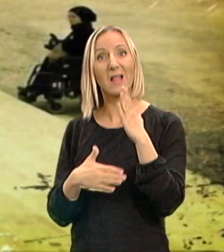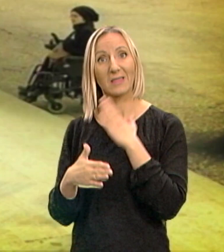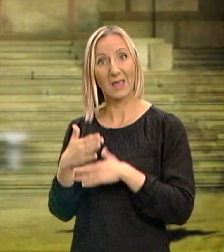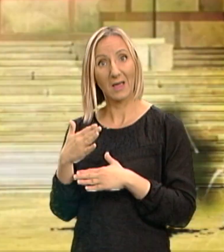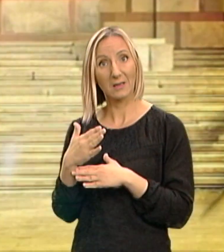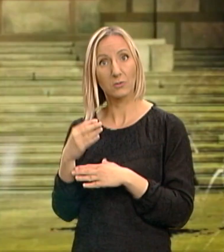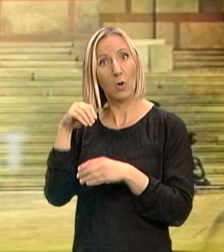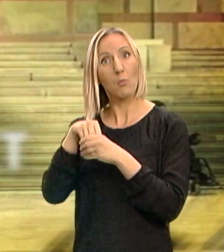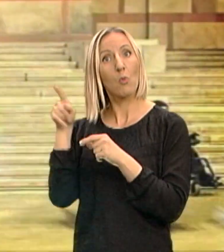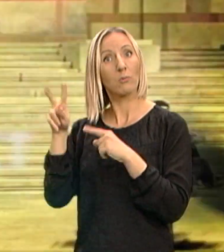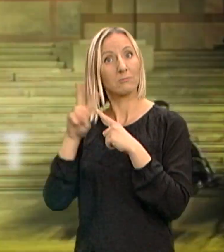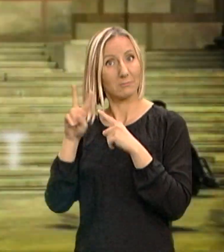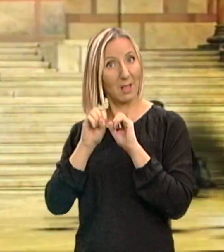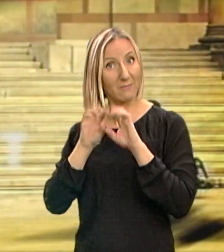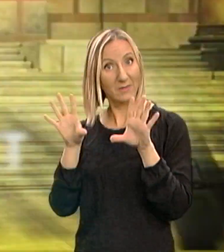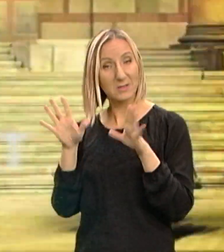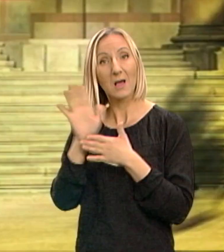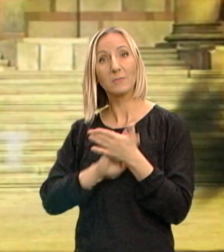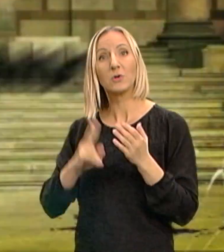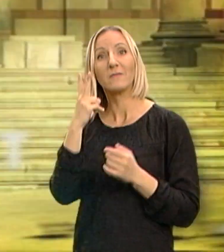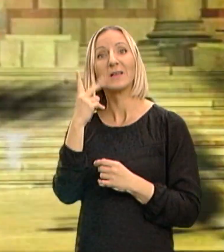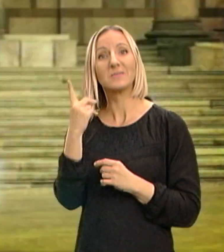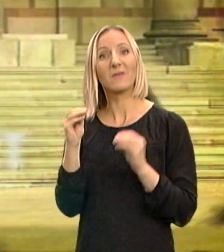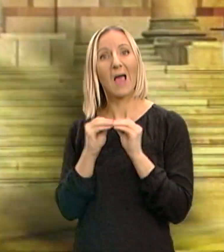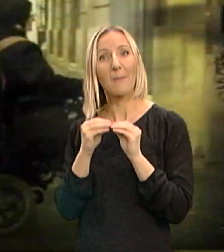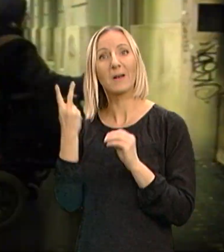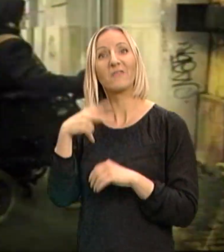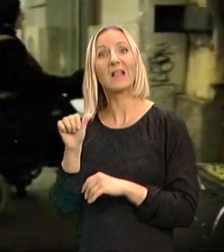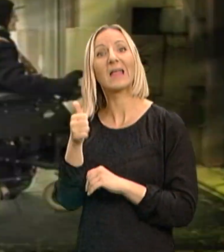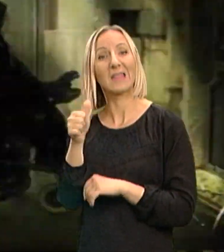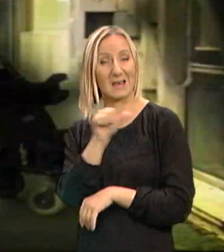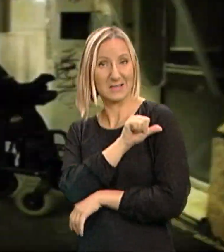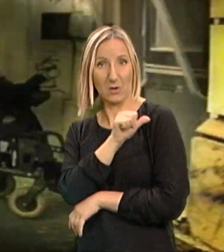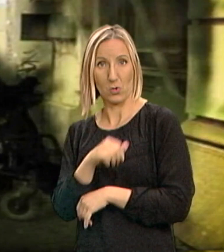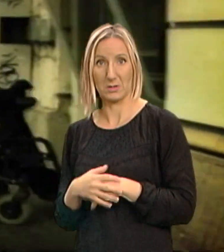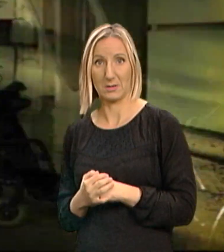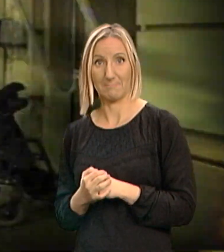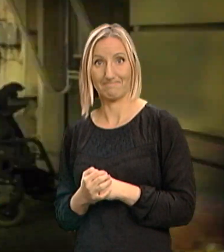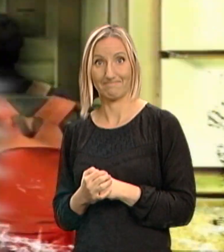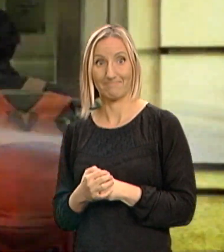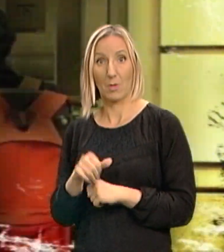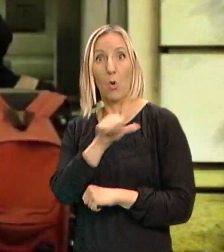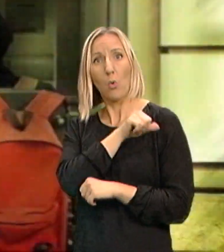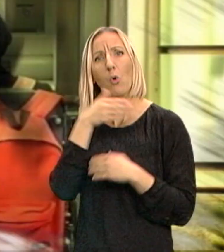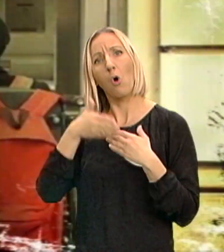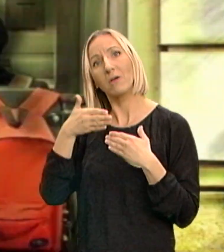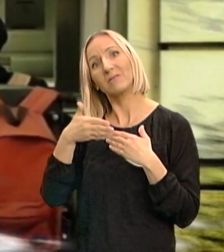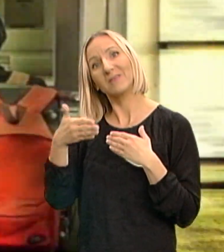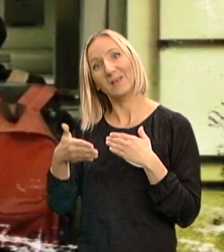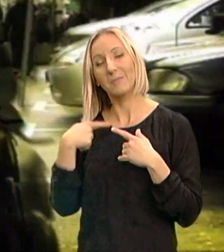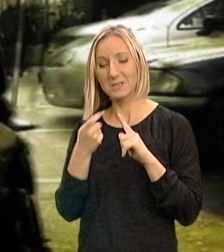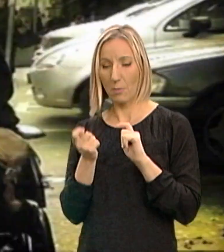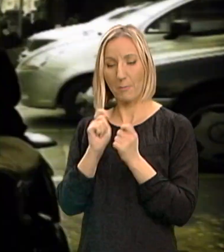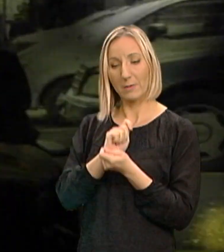televizijskom formatu započeo je 21. aprila 2011. godine. U godinama koje slede prilagođavali